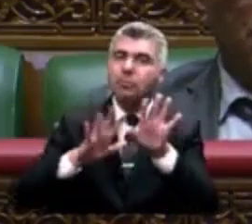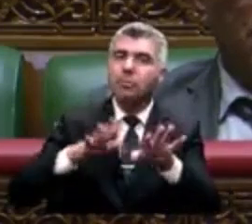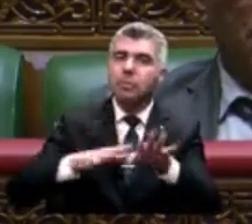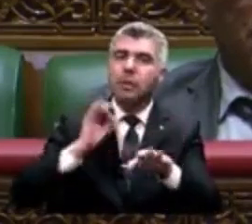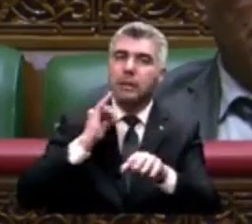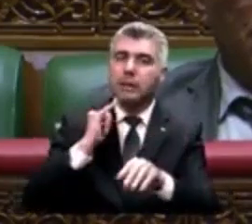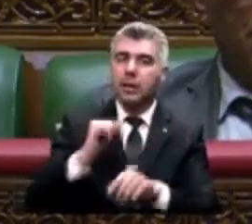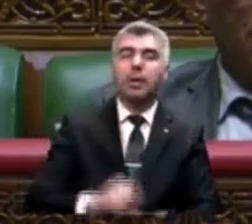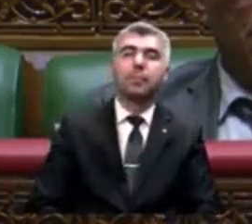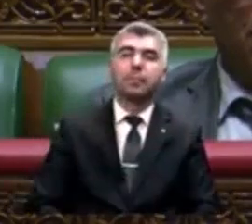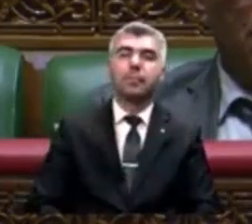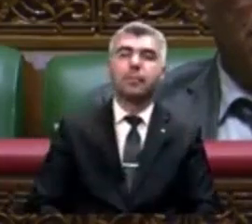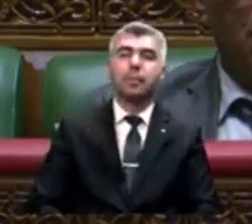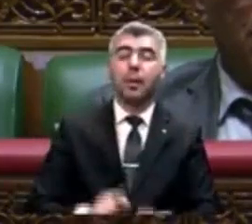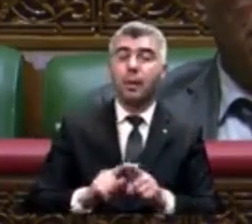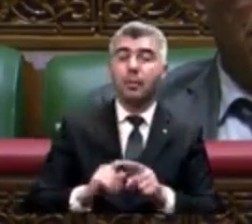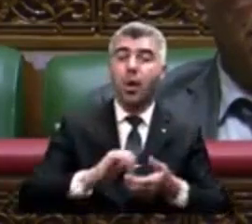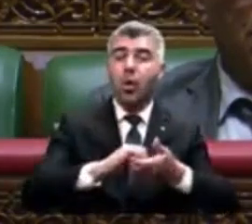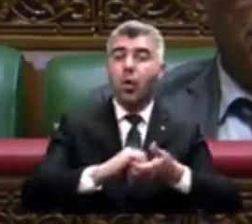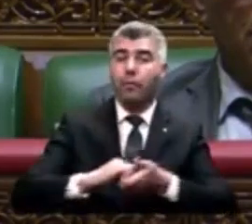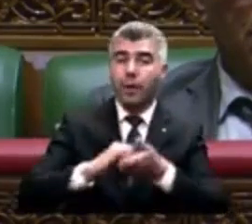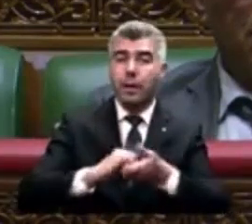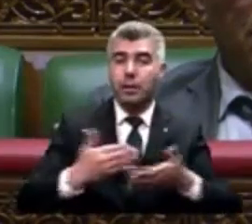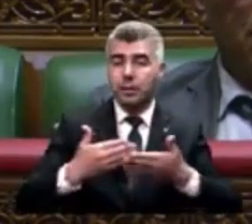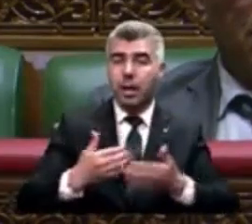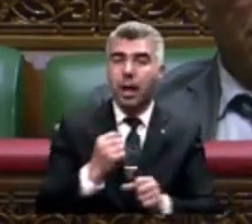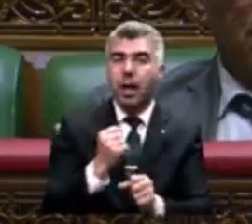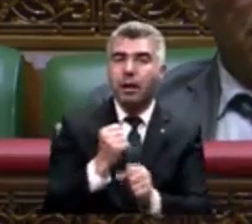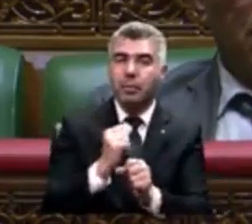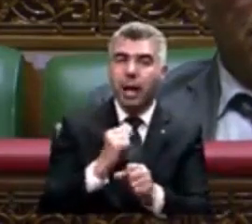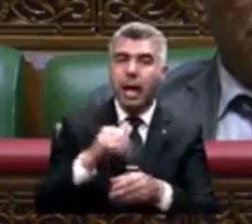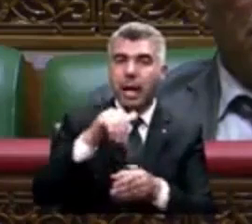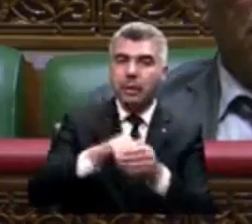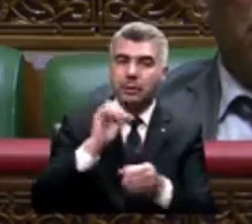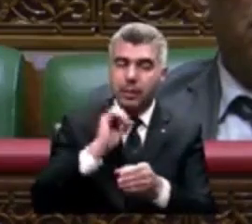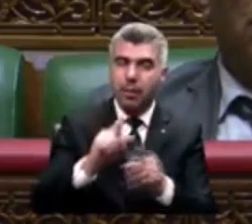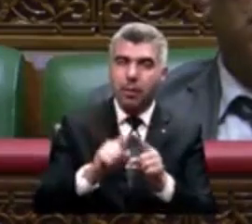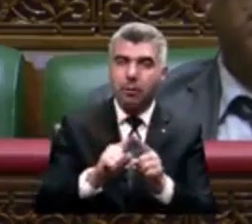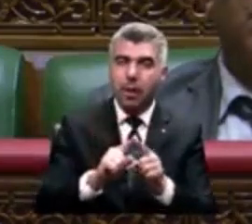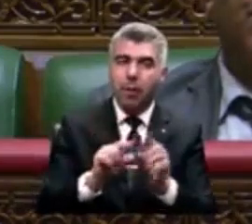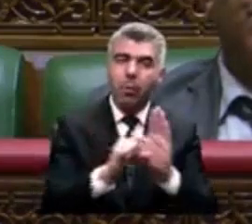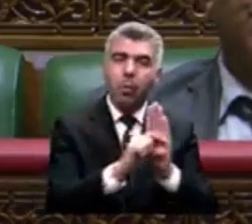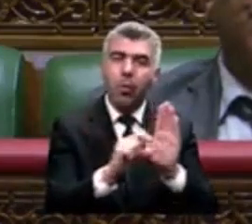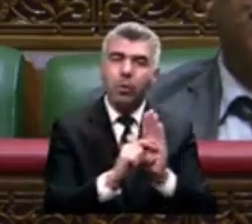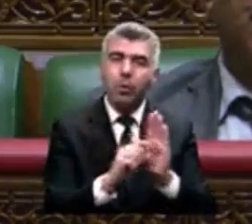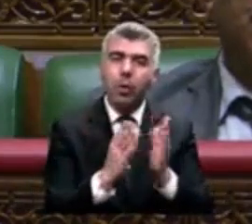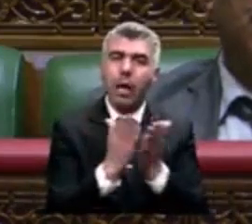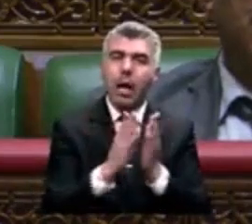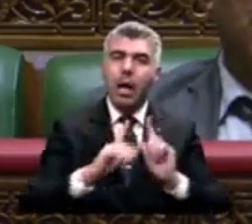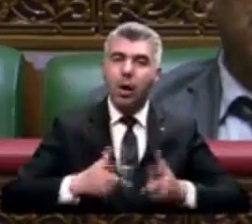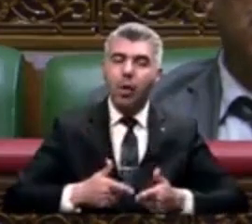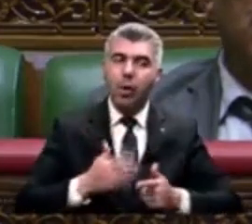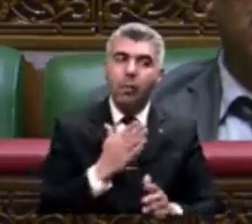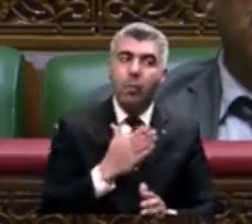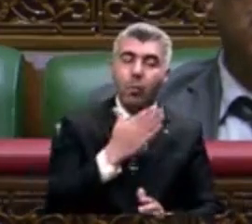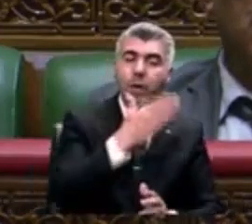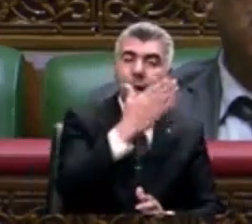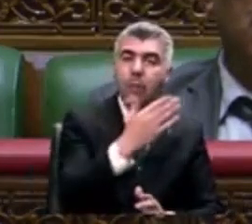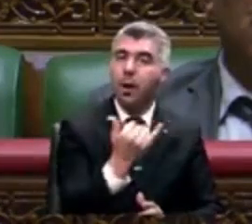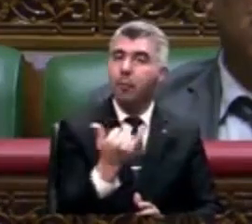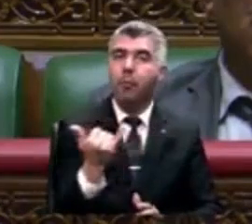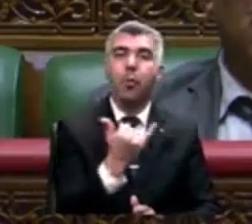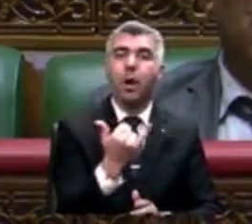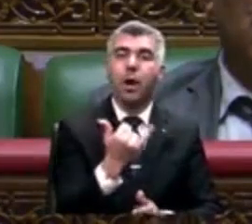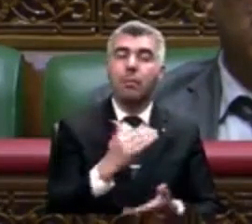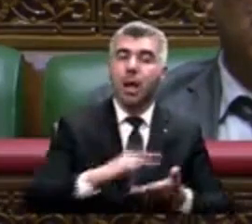السيد الوزير، إننا في الكونفدرالية الديمقراطية للشغل نعتبر أن موضوع التعليم قضية هم التقدم والتنمية وهو السبيل لأي نهضة